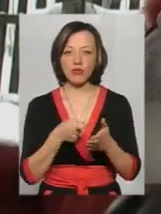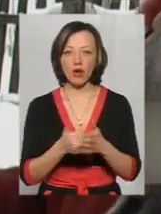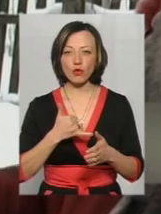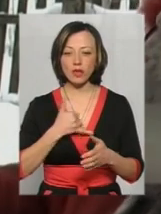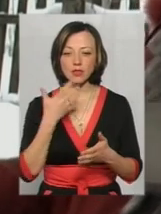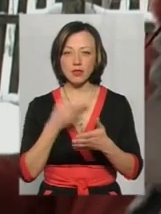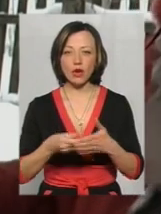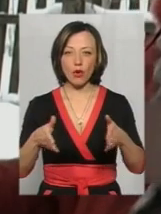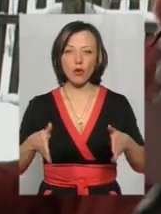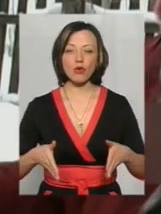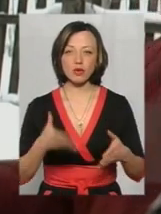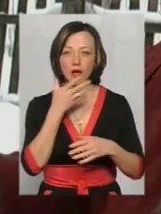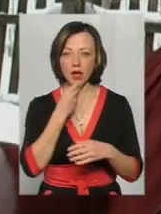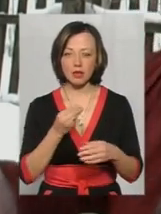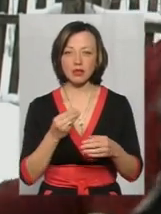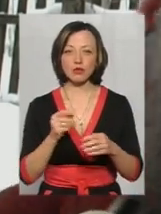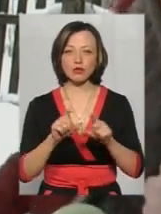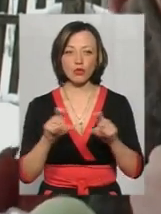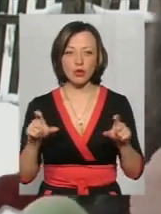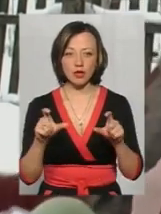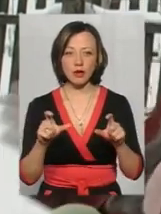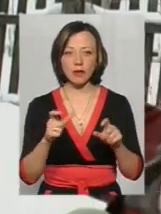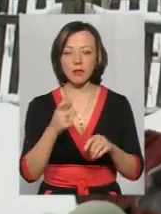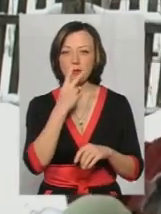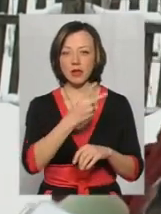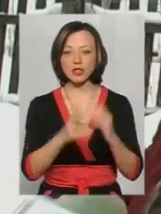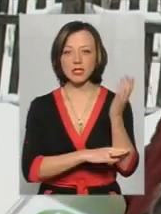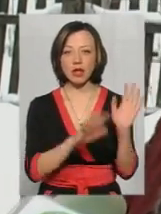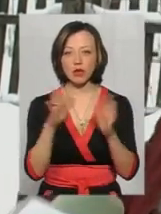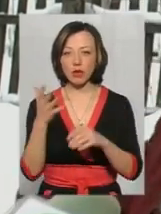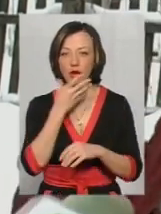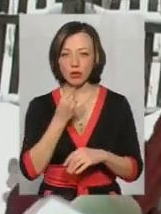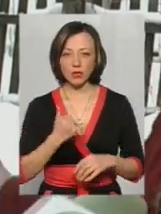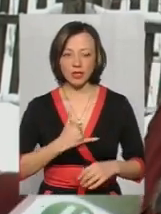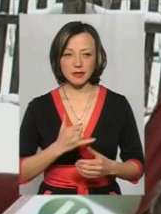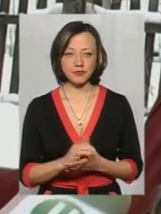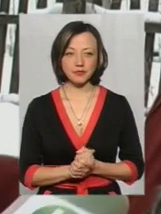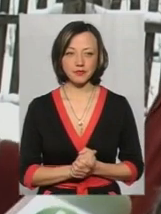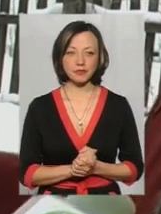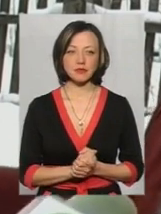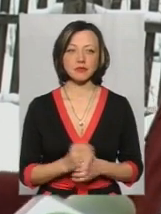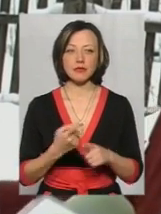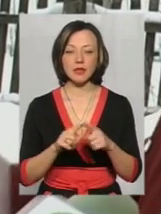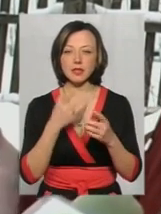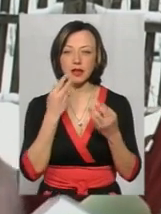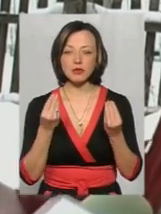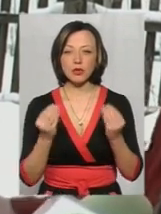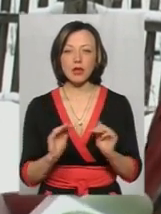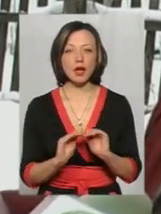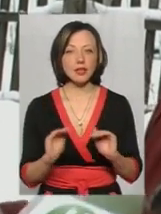з города. Город такий гарний у школі. Так і бачите, садок гарний, який у нас. Це красота,